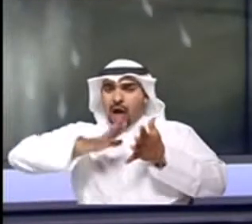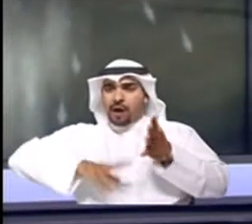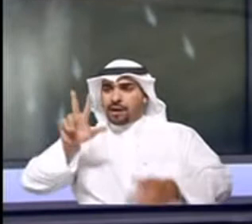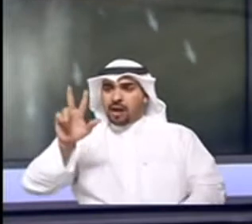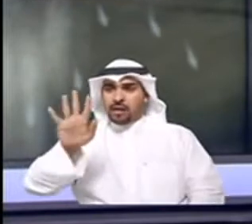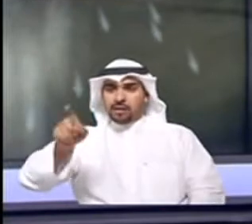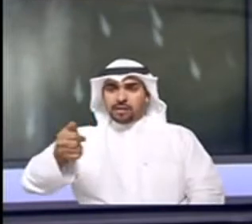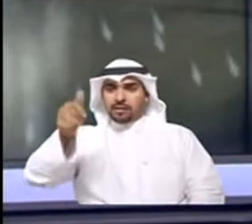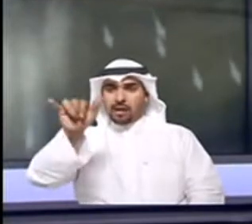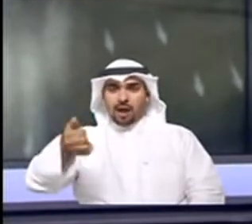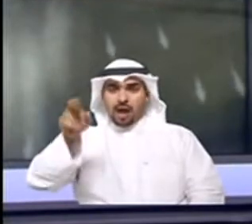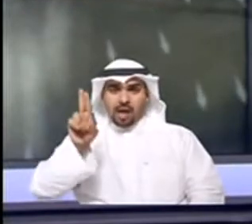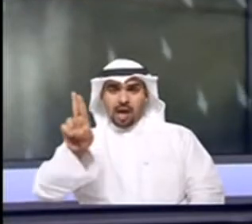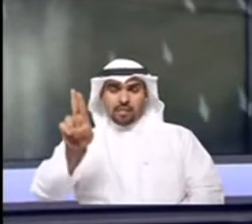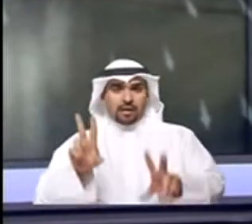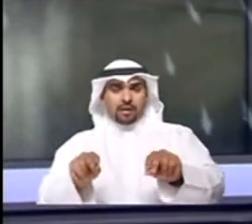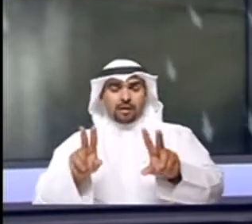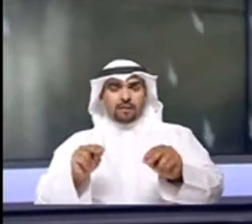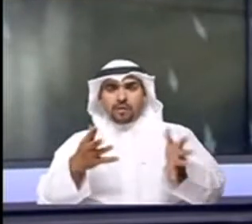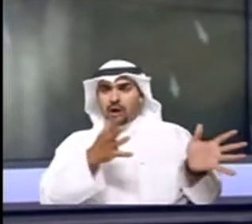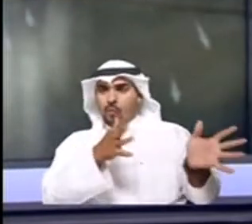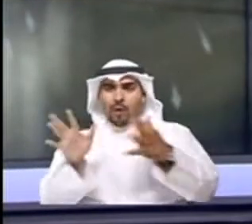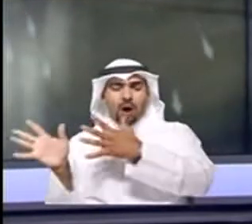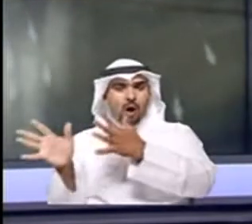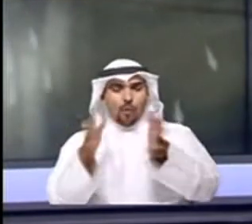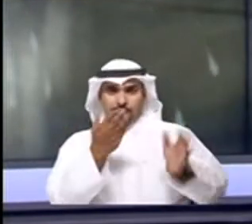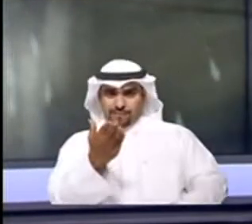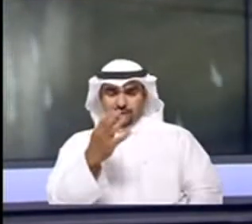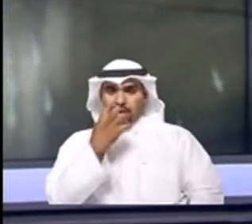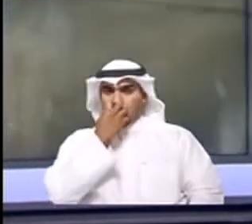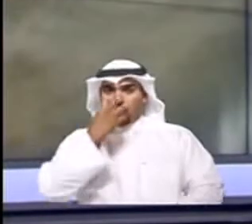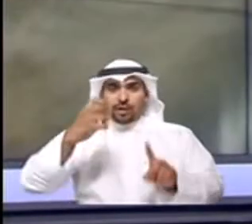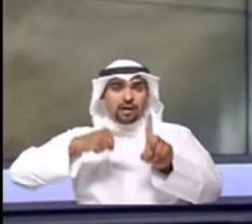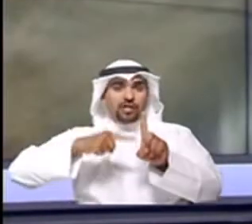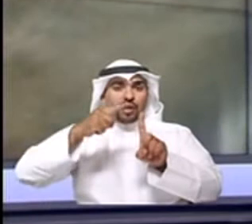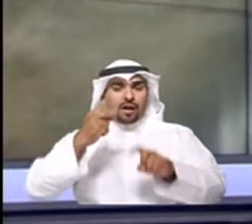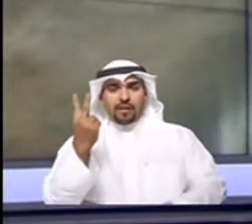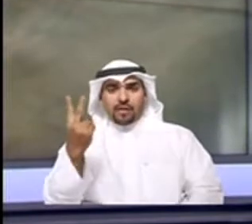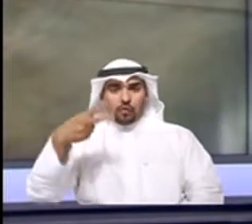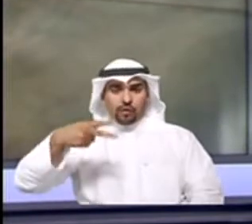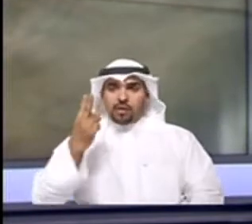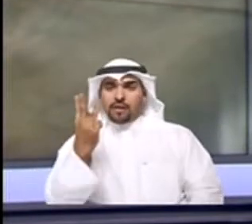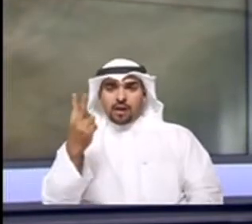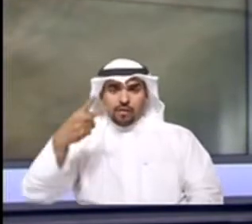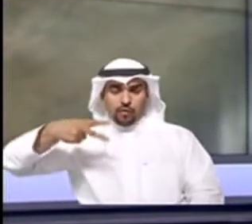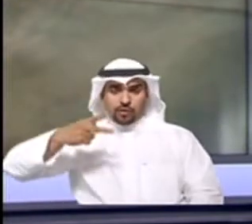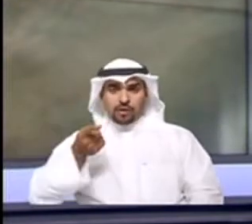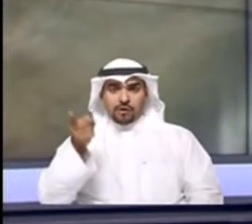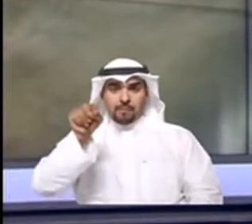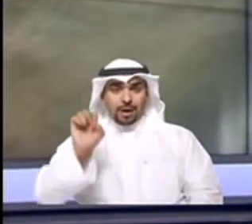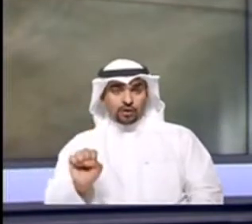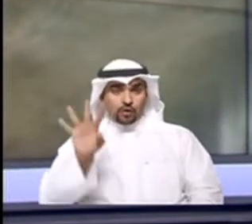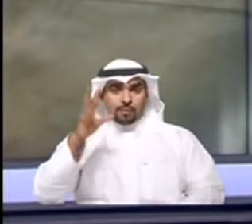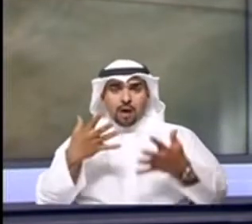فتره السرايات، درجات الحراره تتراوح ما بين 20 إلى 23 درجة مئوية حتى ساعات الصباح الاولى. الرياح الشمال الغربيه راح تستمر